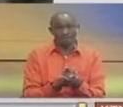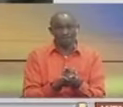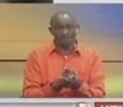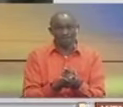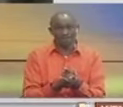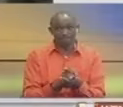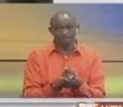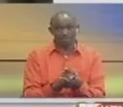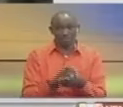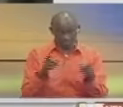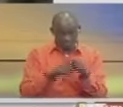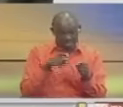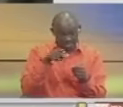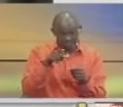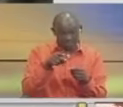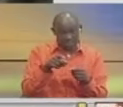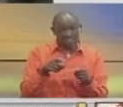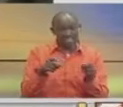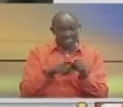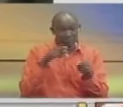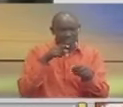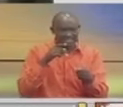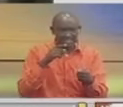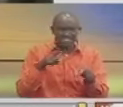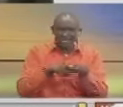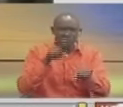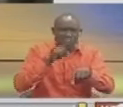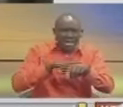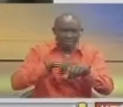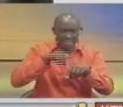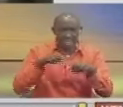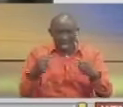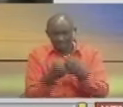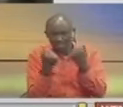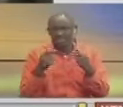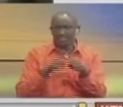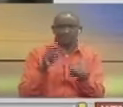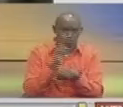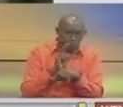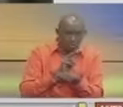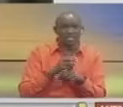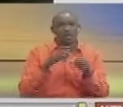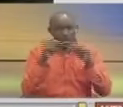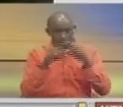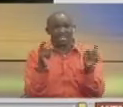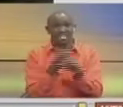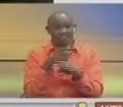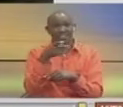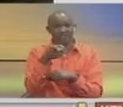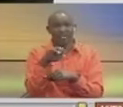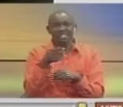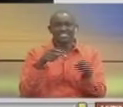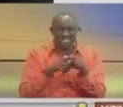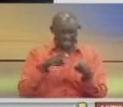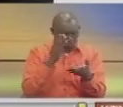it became a party because it was just like a movement, a slogan being used by politicians. Alidai